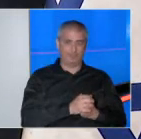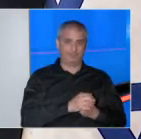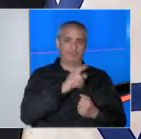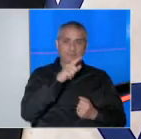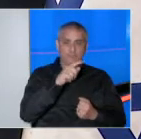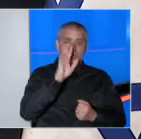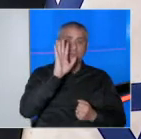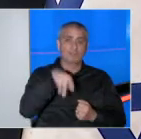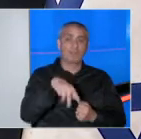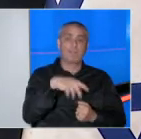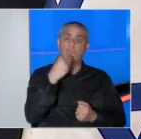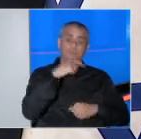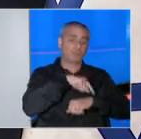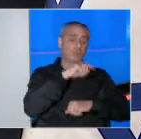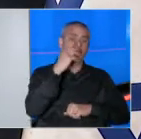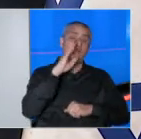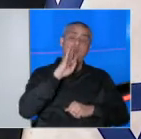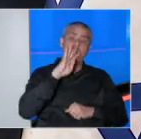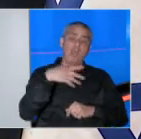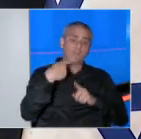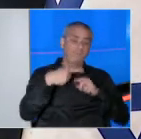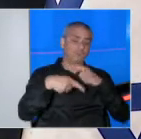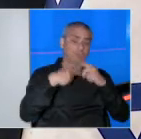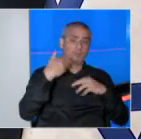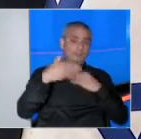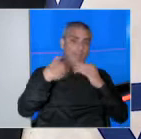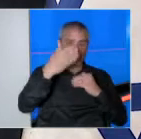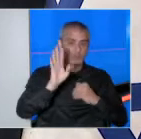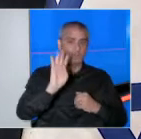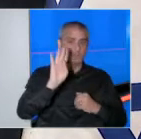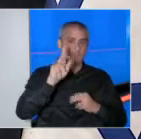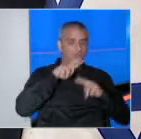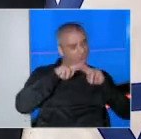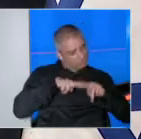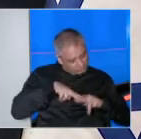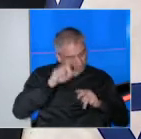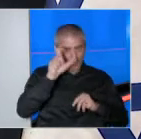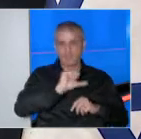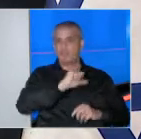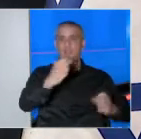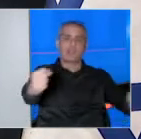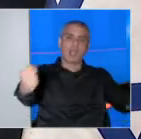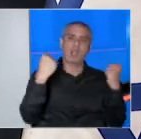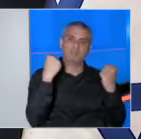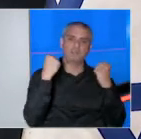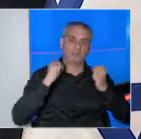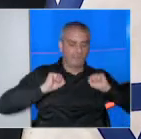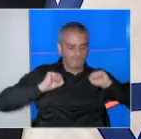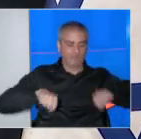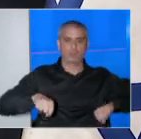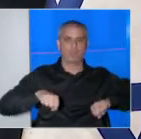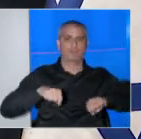היא שגם בארבע וחצי השנים הבאות נתניהו יישאר האדם החזק